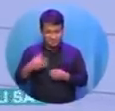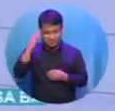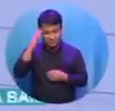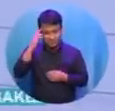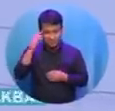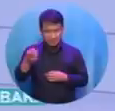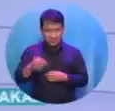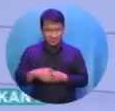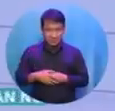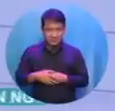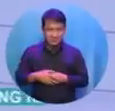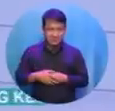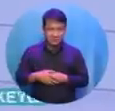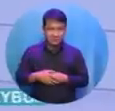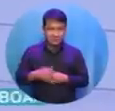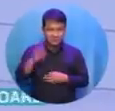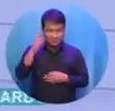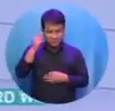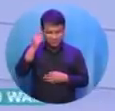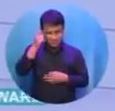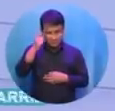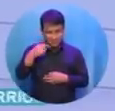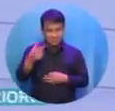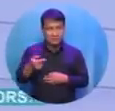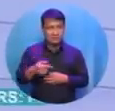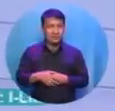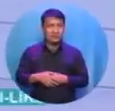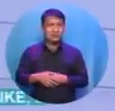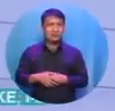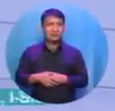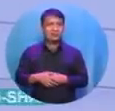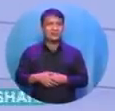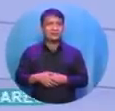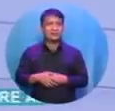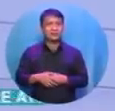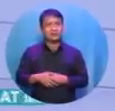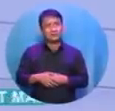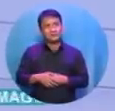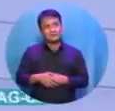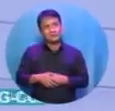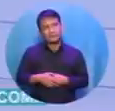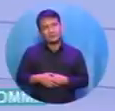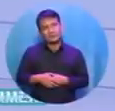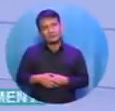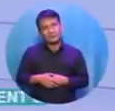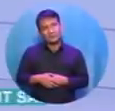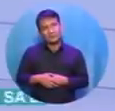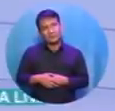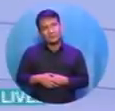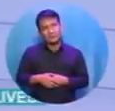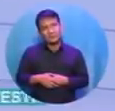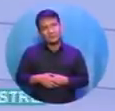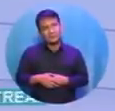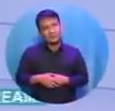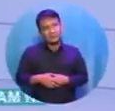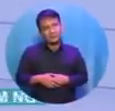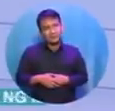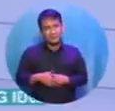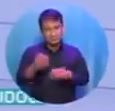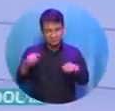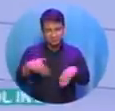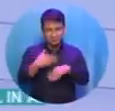mag-Tagalog? Idol Rafi Tolpo po. Ayun. Sige nga, mag-ano ka nga, mag-dabawin